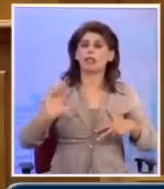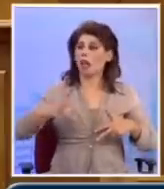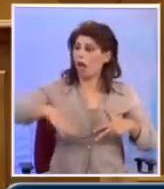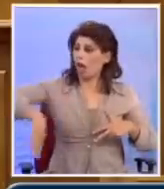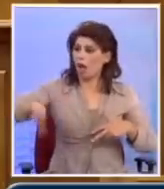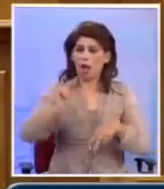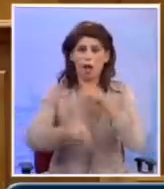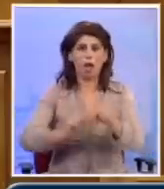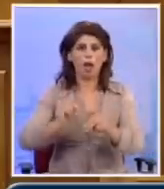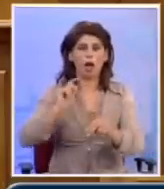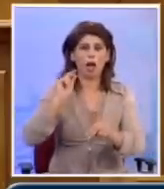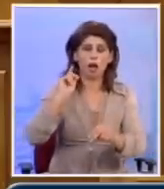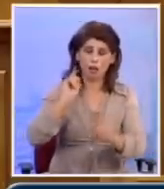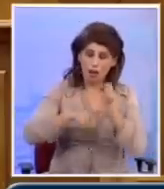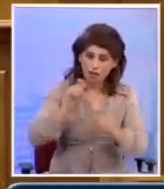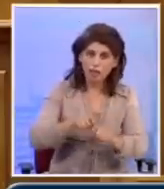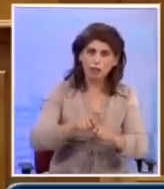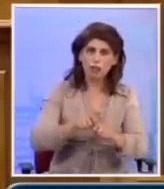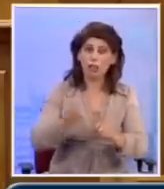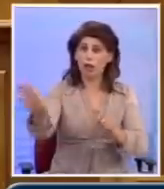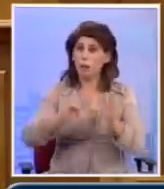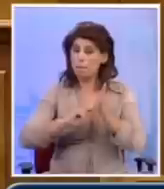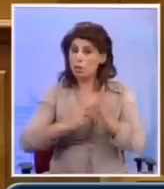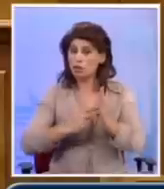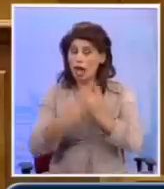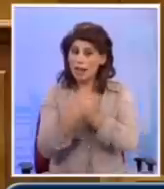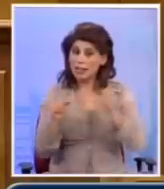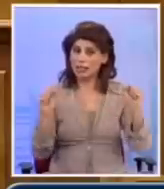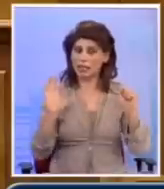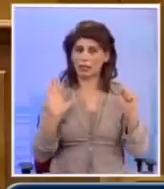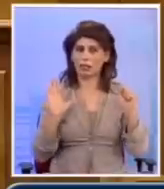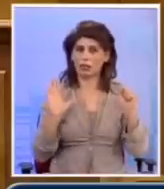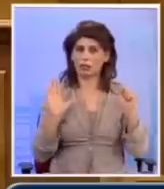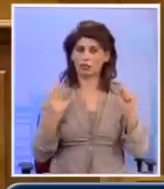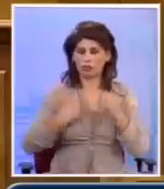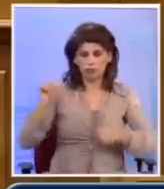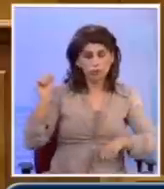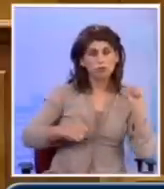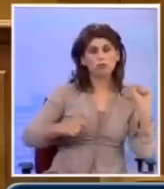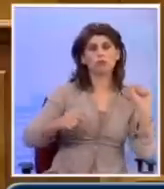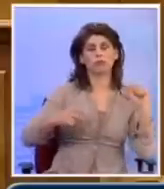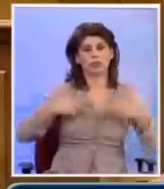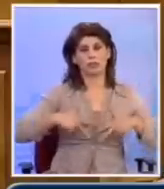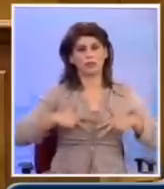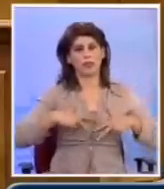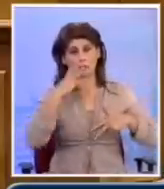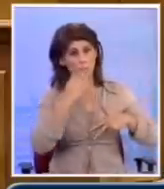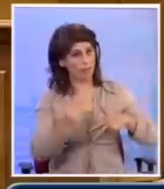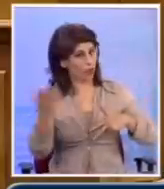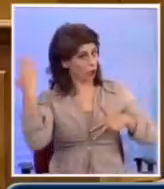να σχηματιστεί. Και προσέξτε, ανεξαρτήτως των διαφωνιών μας με την κυβέρνηση Παπανδρέου